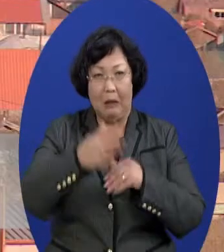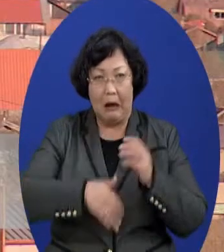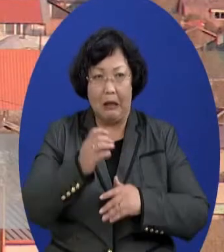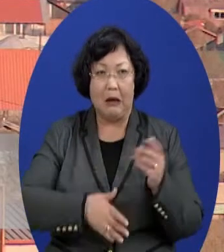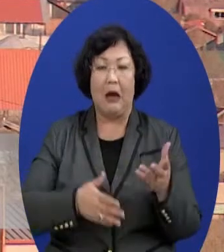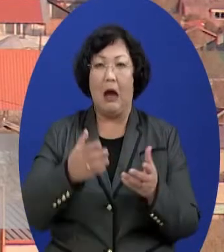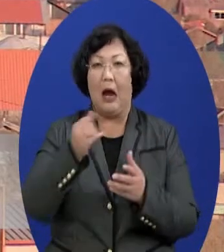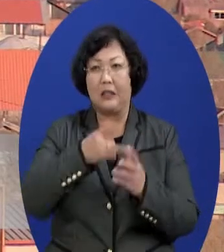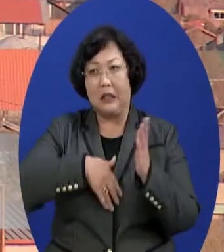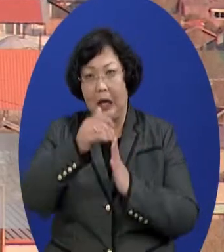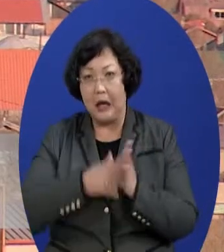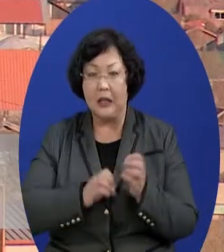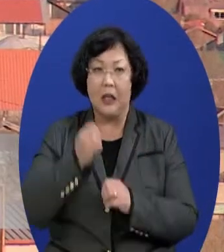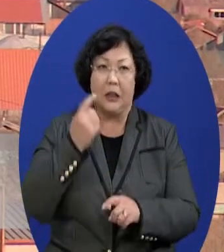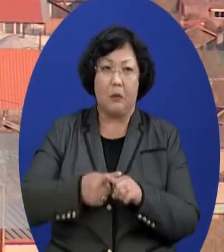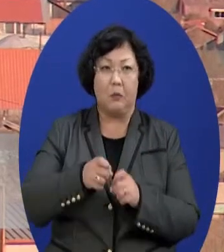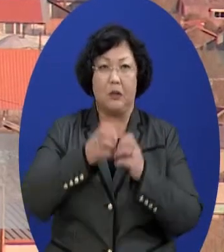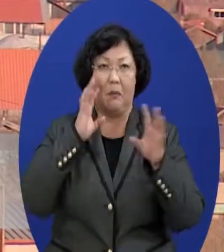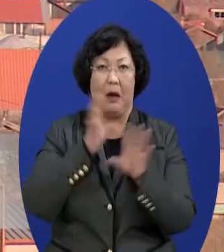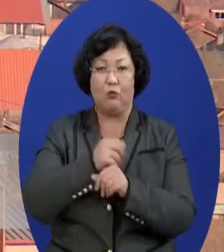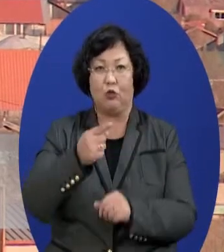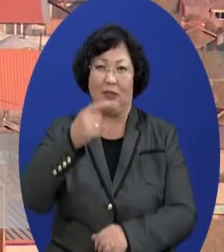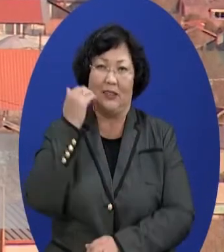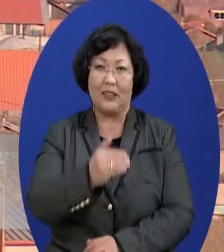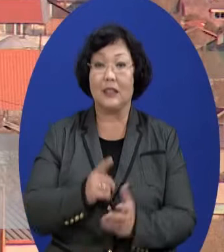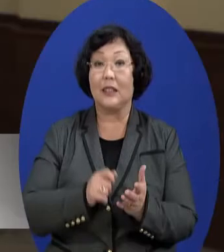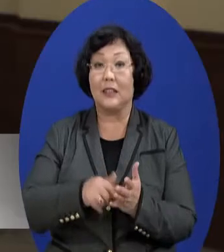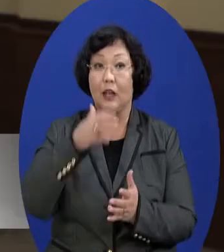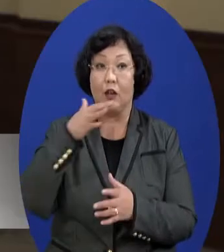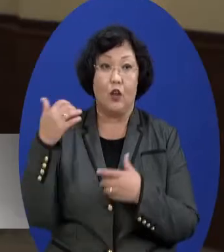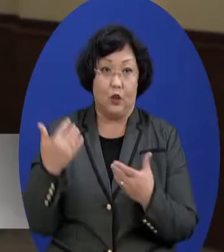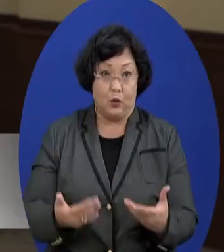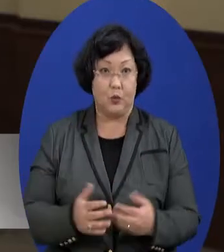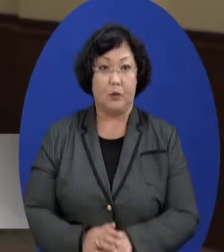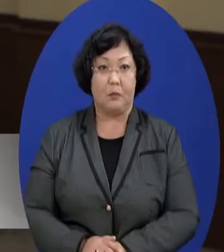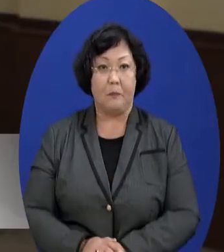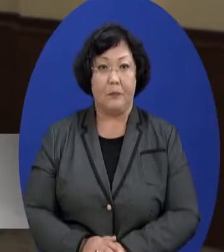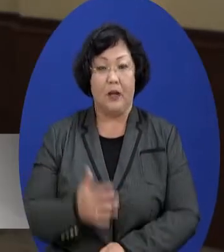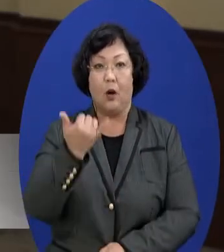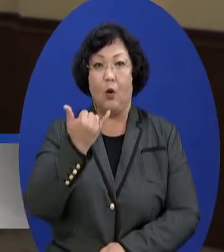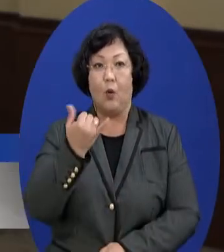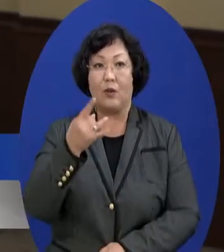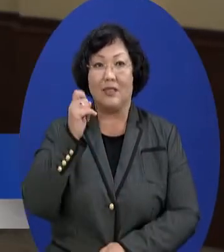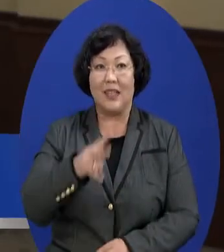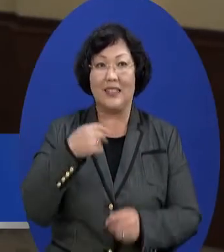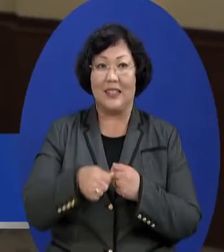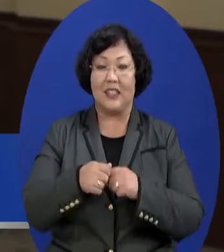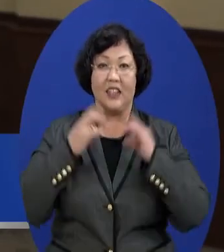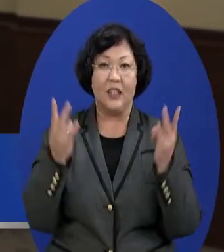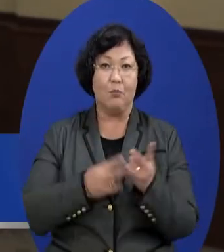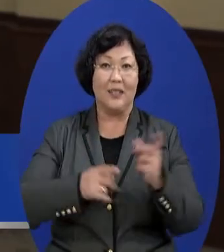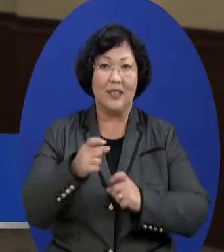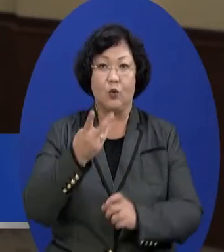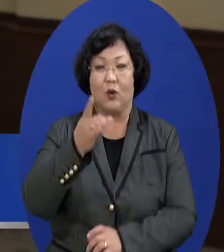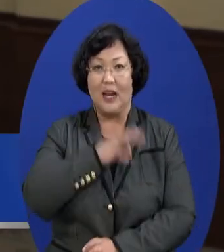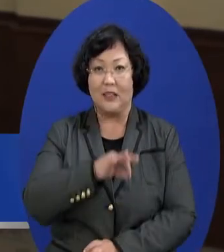шаардсан нэмэлт бүтээн байгуулалтаас айлуулах татгалцахыг мөн зөвлөлөө. Бид урсгал зардал болгон нийгмийн эдийн засгийн үр ашигтай төрийн